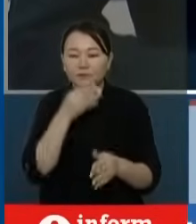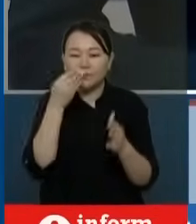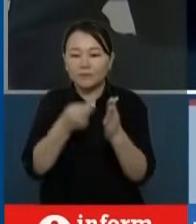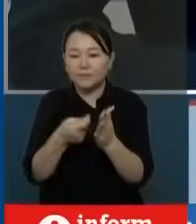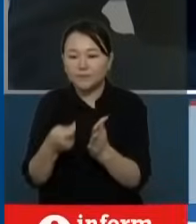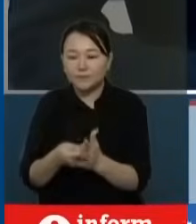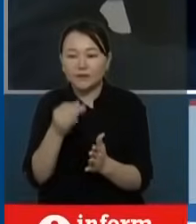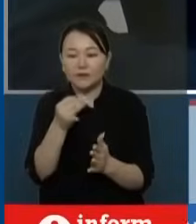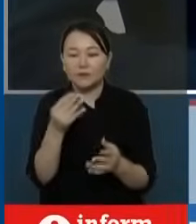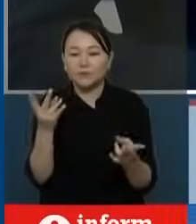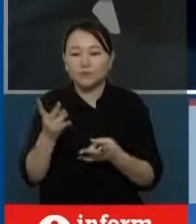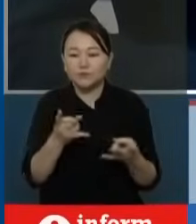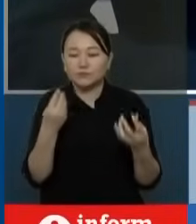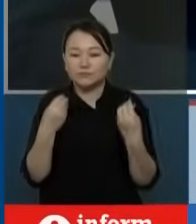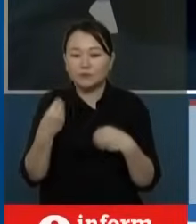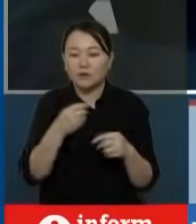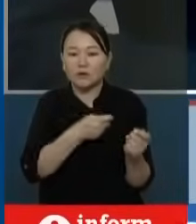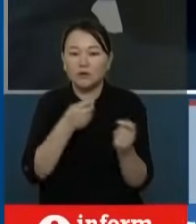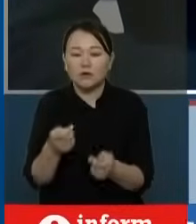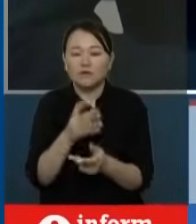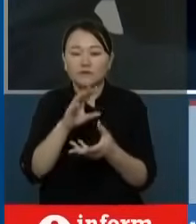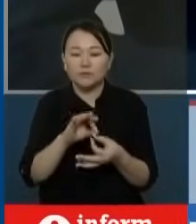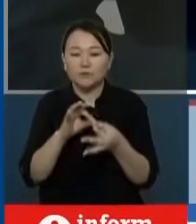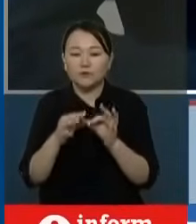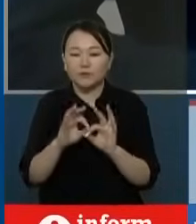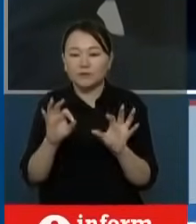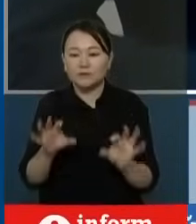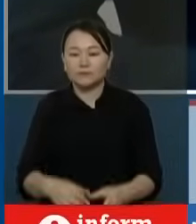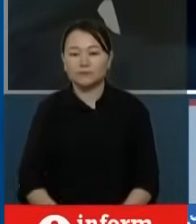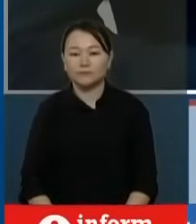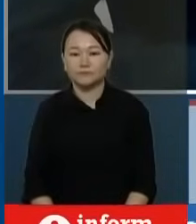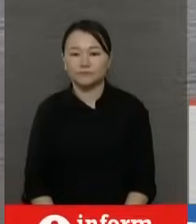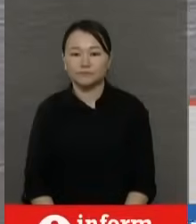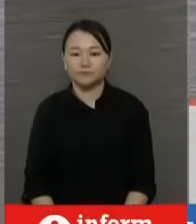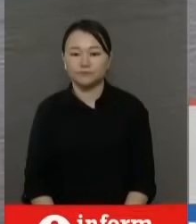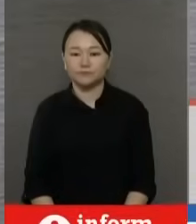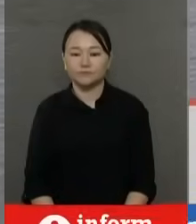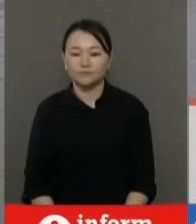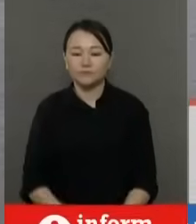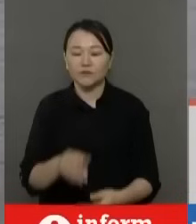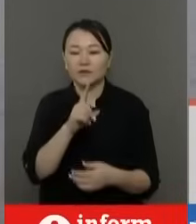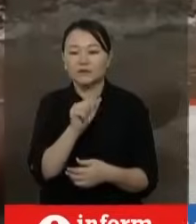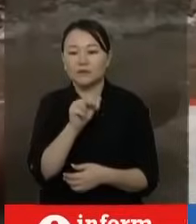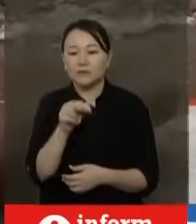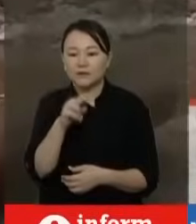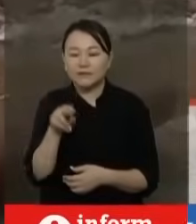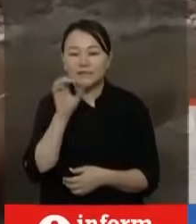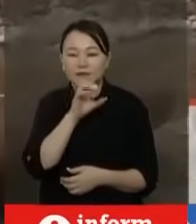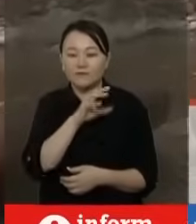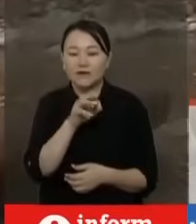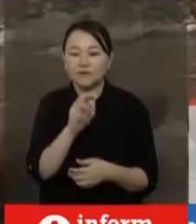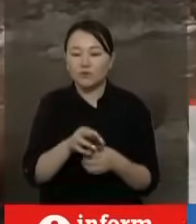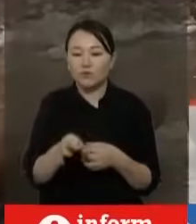и предметы первой необходимости. Все подробности у Наргиз Жанабековой. В западных, северных и восточных